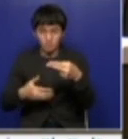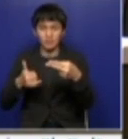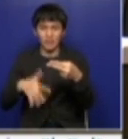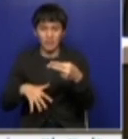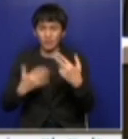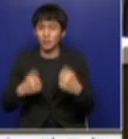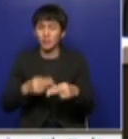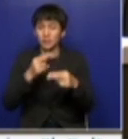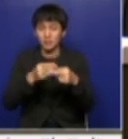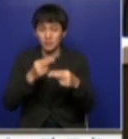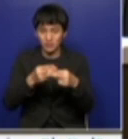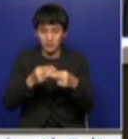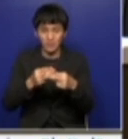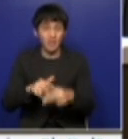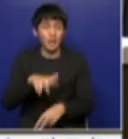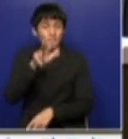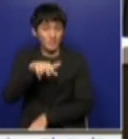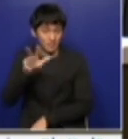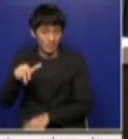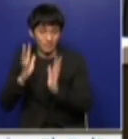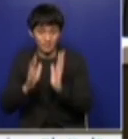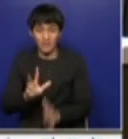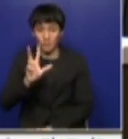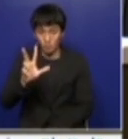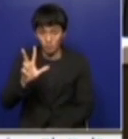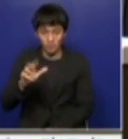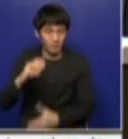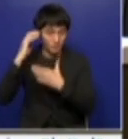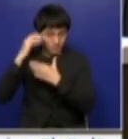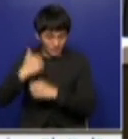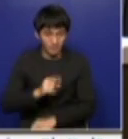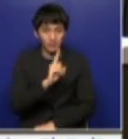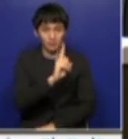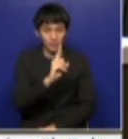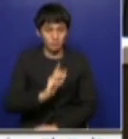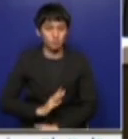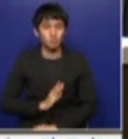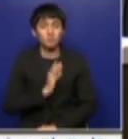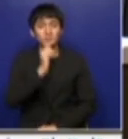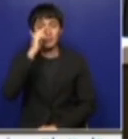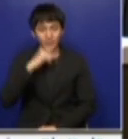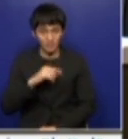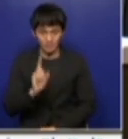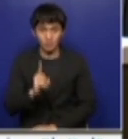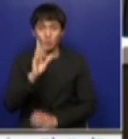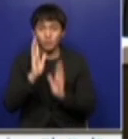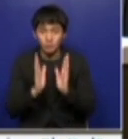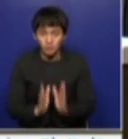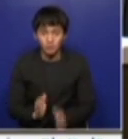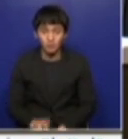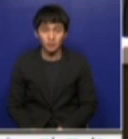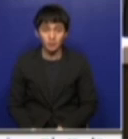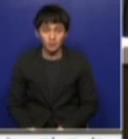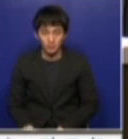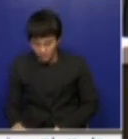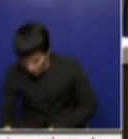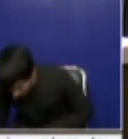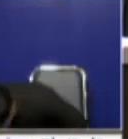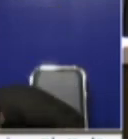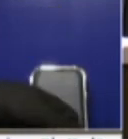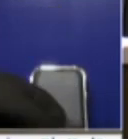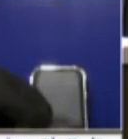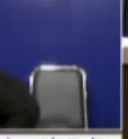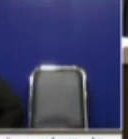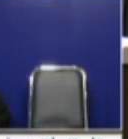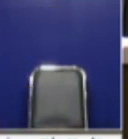มีอยู่พรรคเพื่อไทย 3ท่านประชาธิปัตย์แต่งท่านภูมิใจถึงขั้นเต็มที่จะเป็น